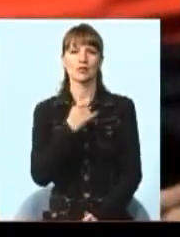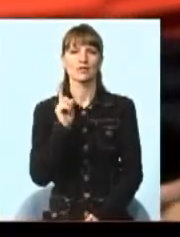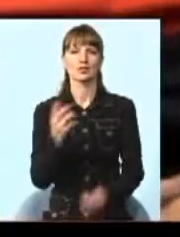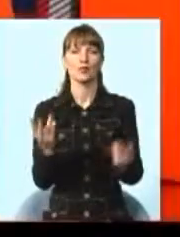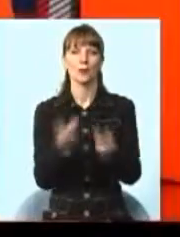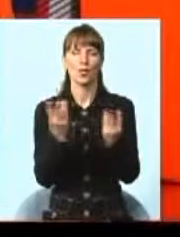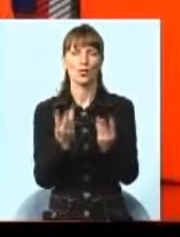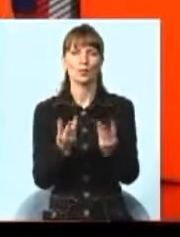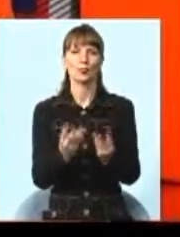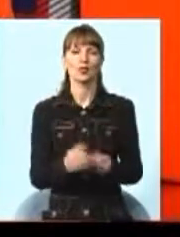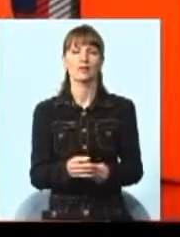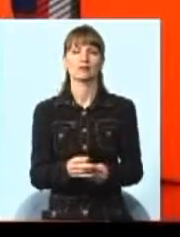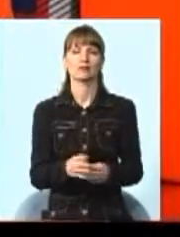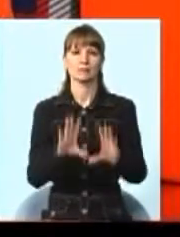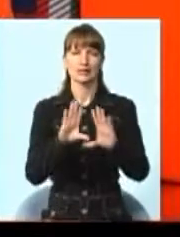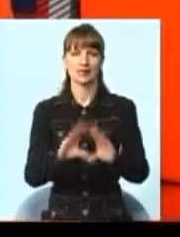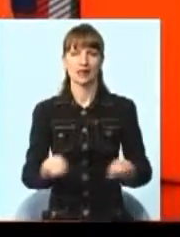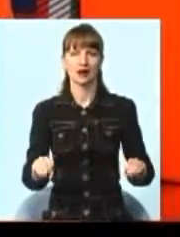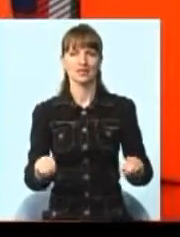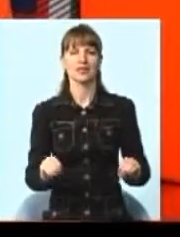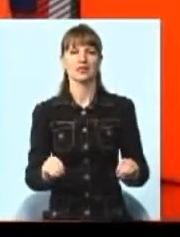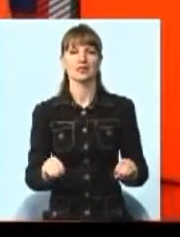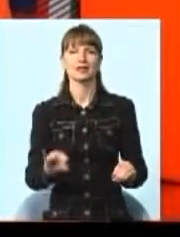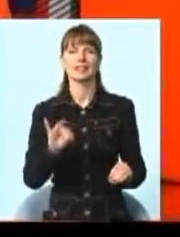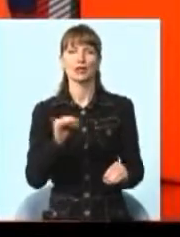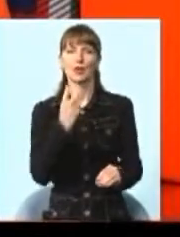полум'я. Загасили його. І